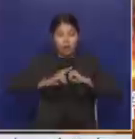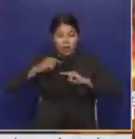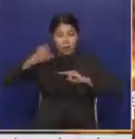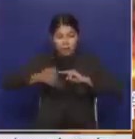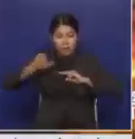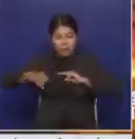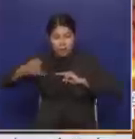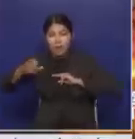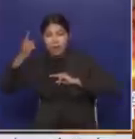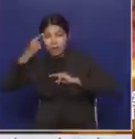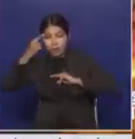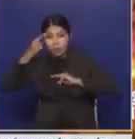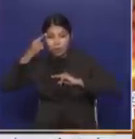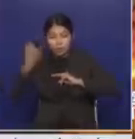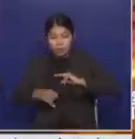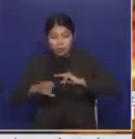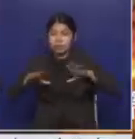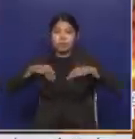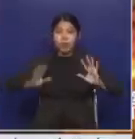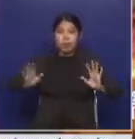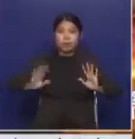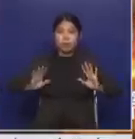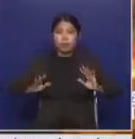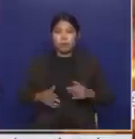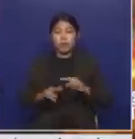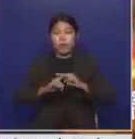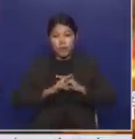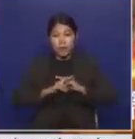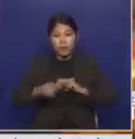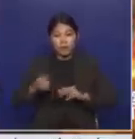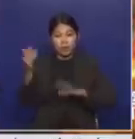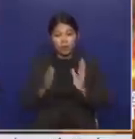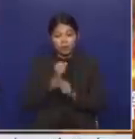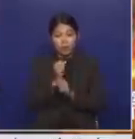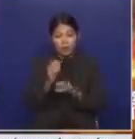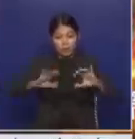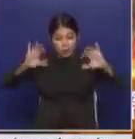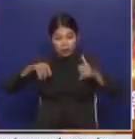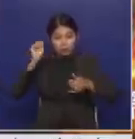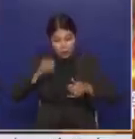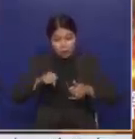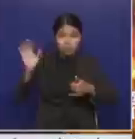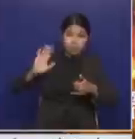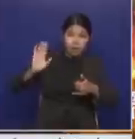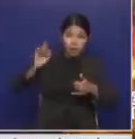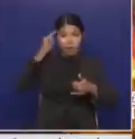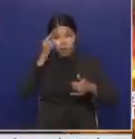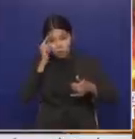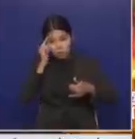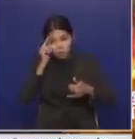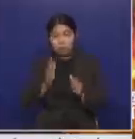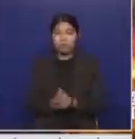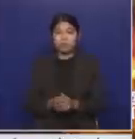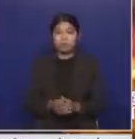กระทำผิดอะไรลงไปยังทำไม่ได้ไม่รู้แม้กระทั่งว่าตนเองเป็นเจ้าหน้าที่รัฐอยู่หรือเปล่าไม่ได้อยู่ใน